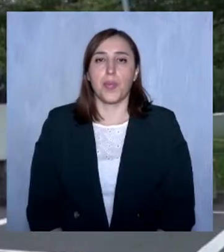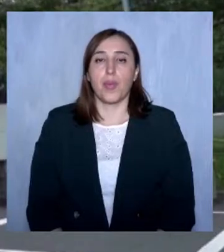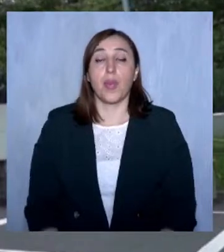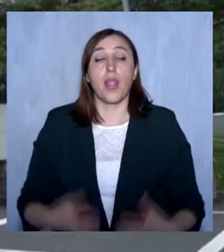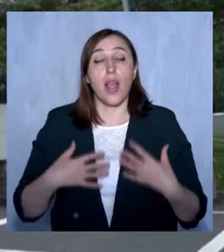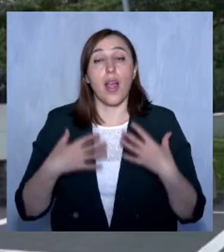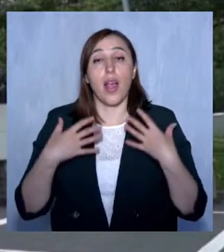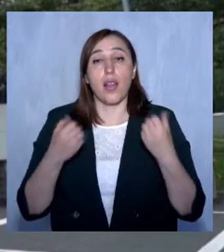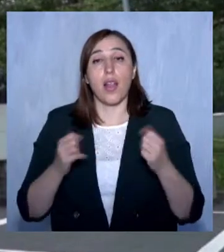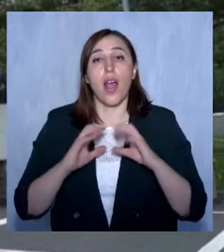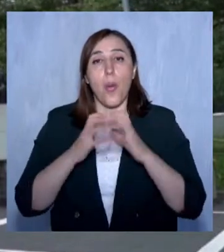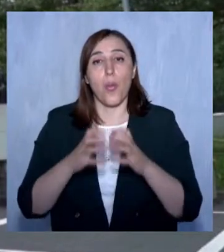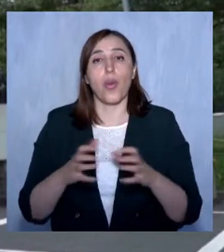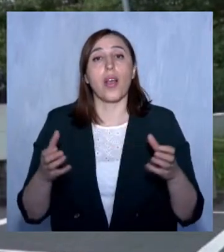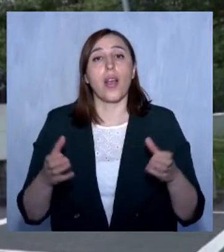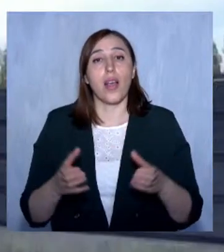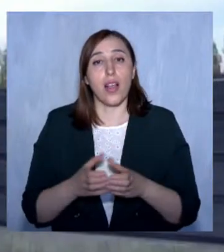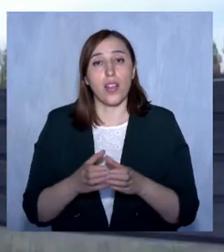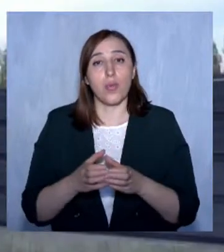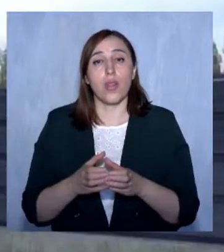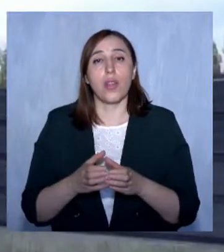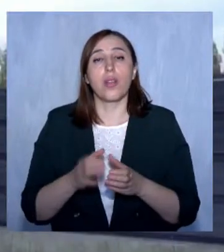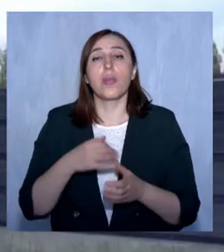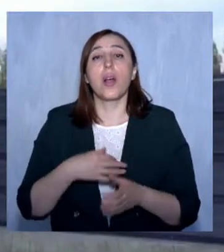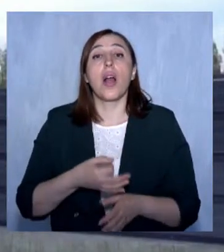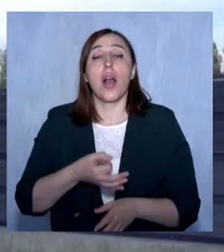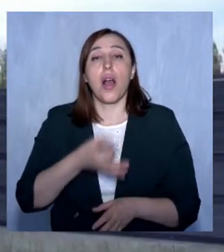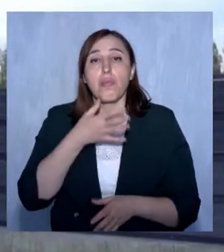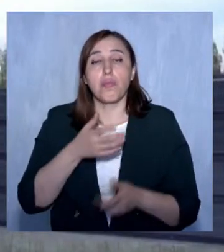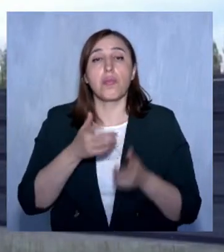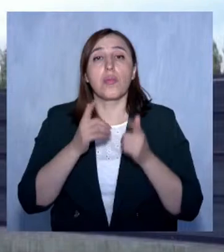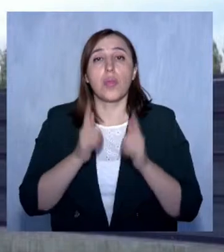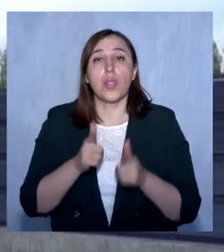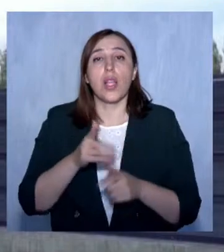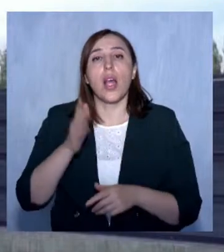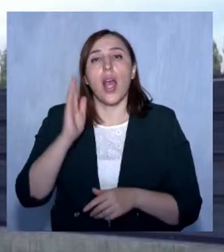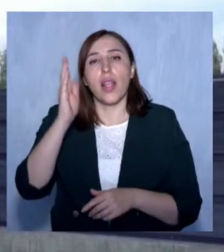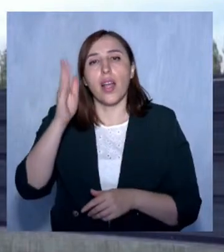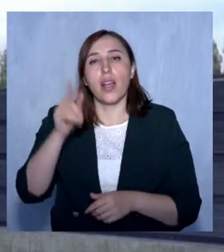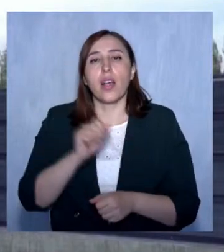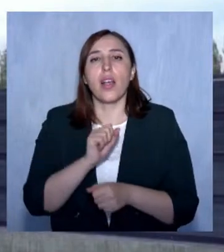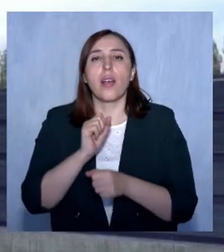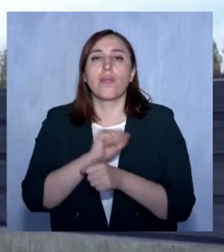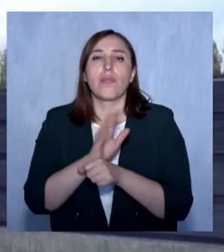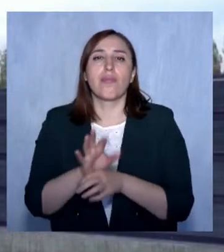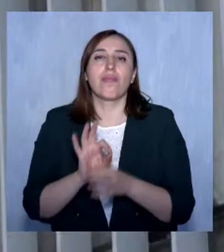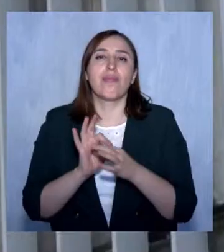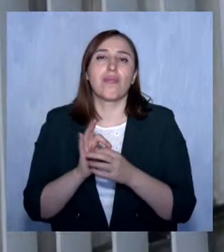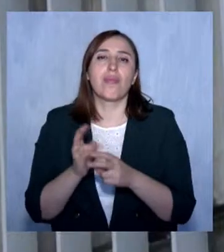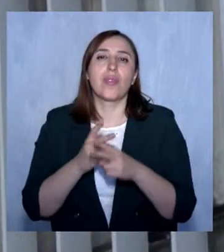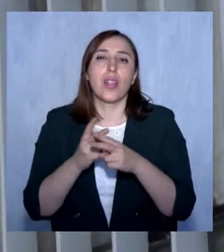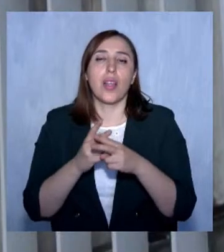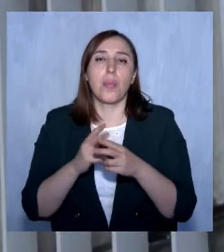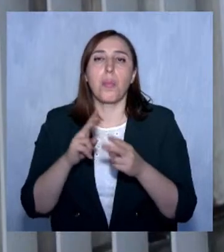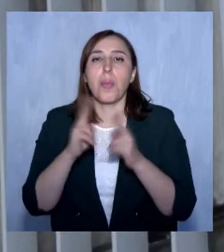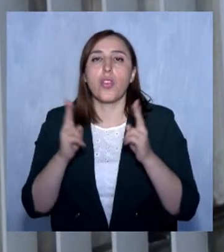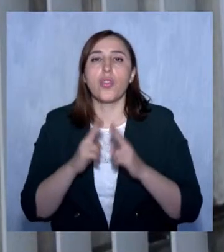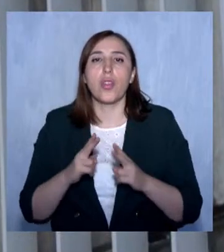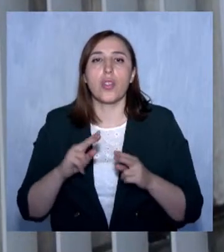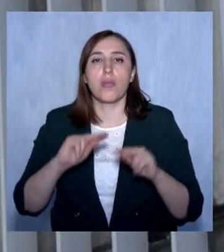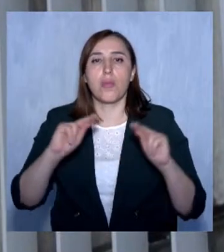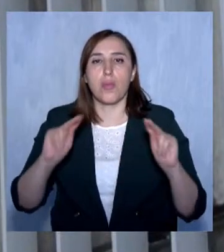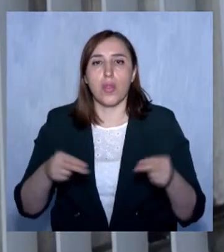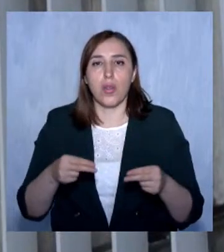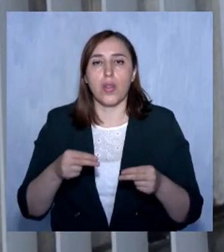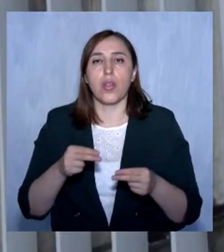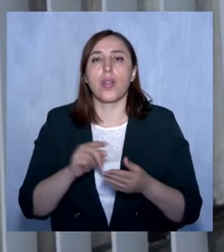Հարողջապավության համաշխարային կազմակերպությունը հավանություն է տվել հետագայում համաջարակների կանխարգելման մասիմ միջազգային համաջայնագրի կնգման